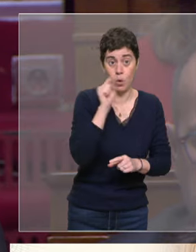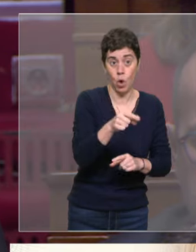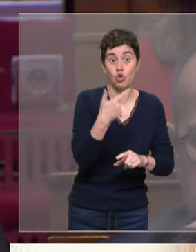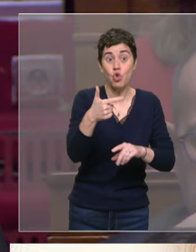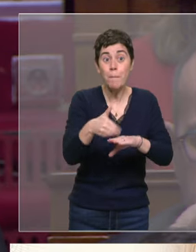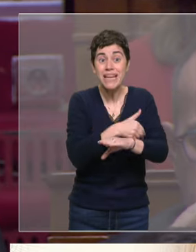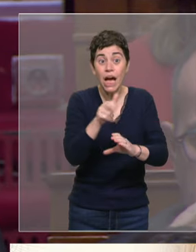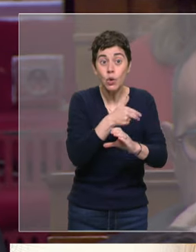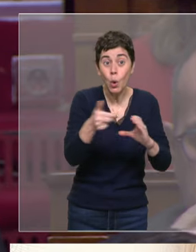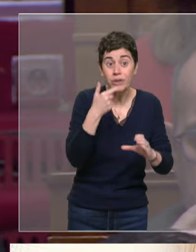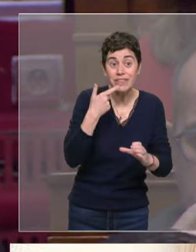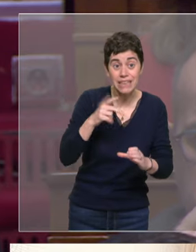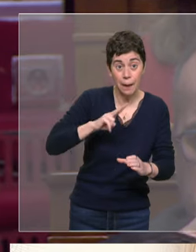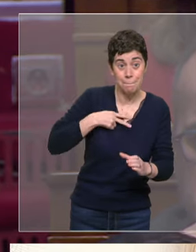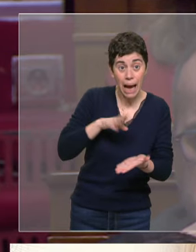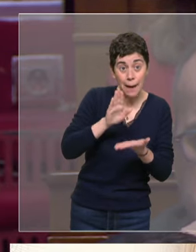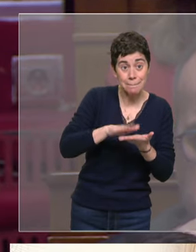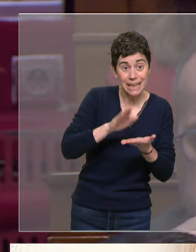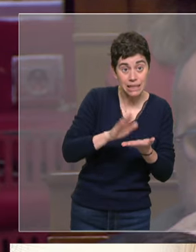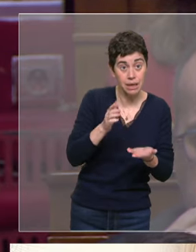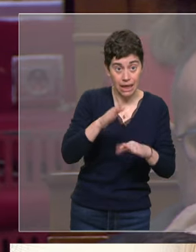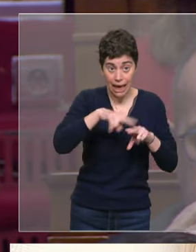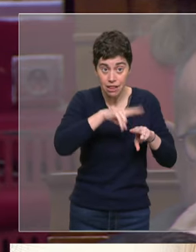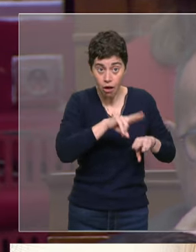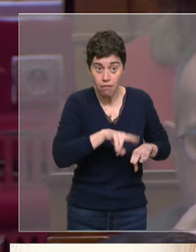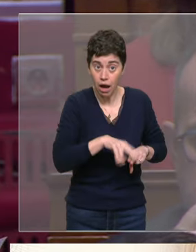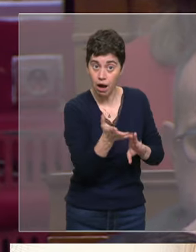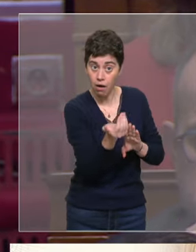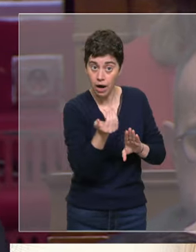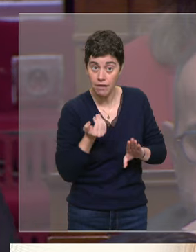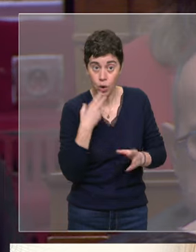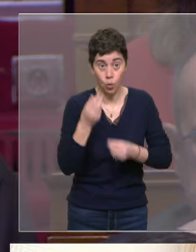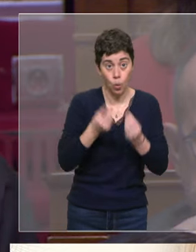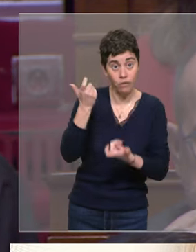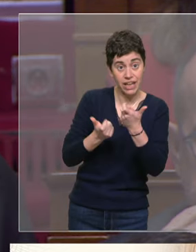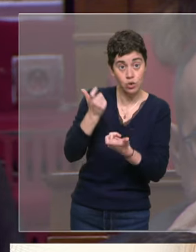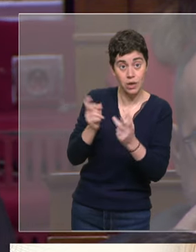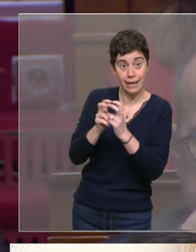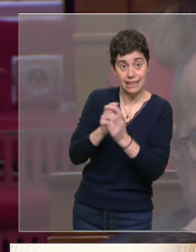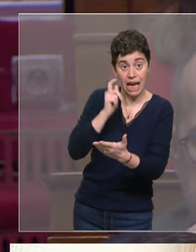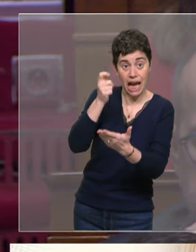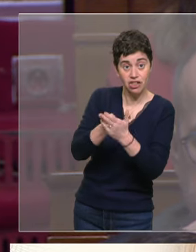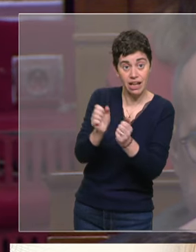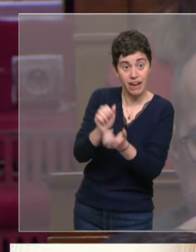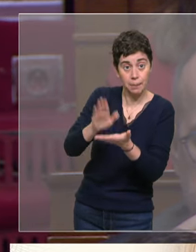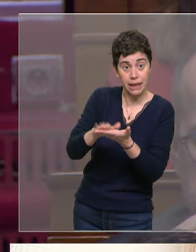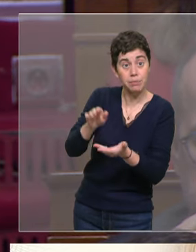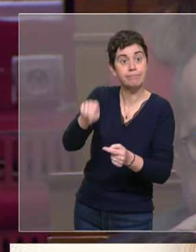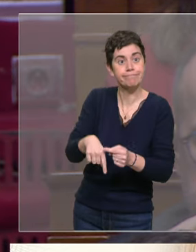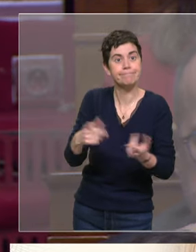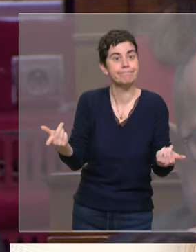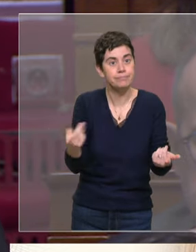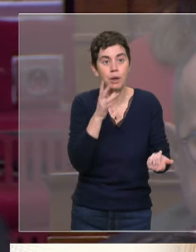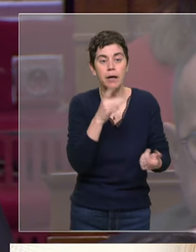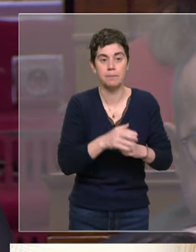prime rénov' et la limitation de l'accès au leasing social d'un véhicule électrique. Par exemple, le Premier ministre quittant la rue de Grenelle pour